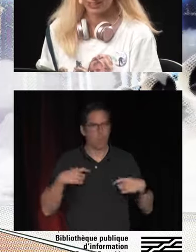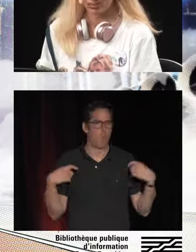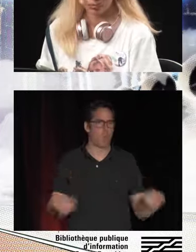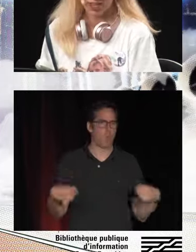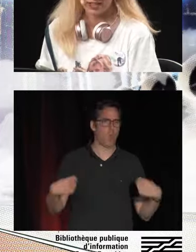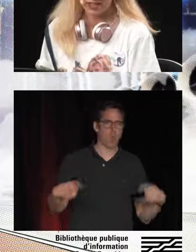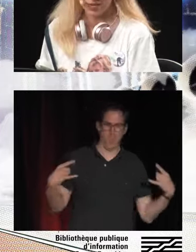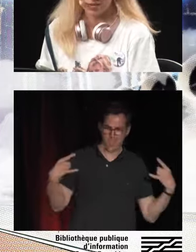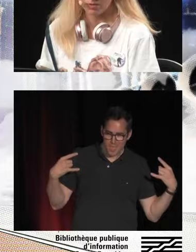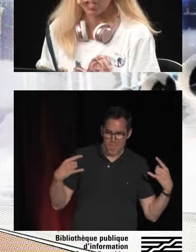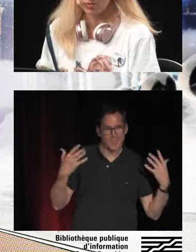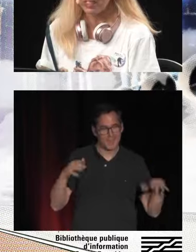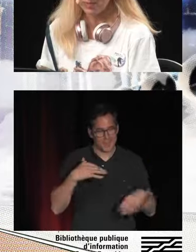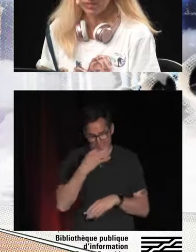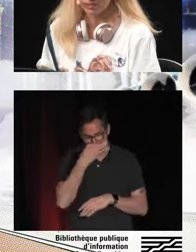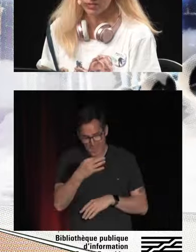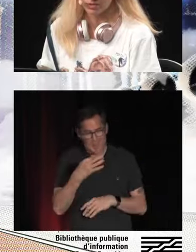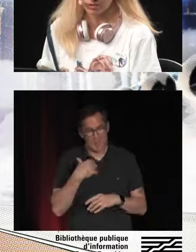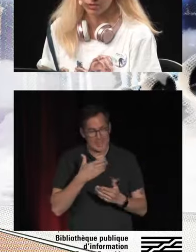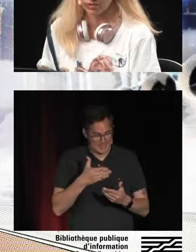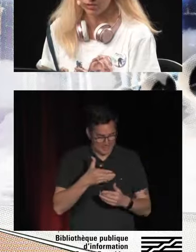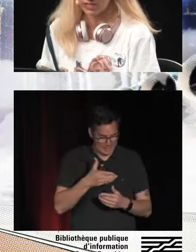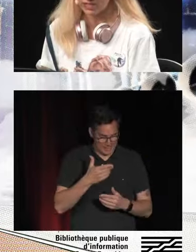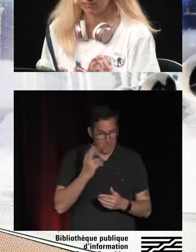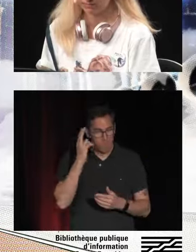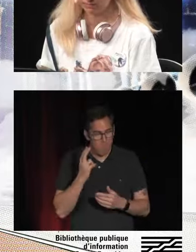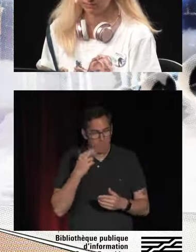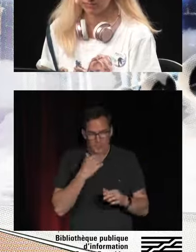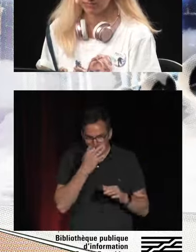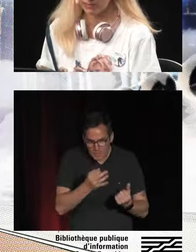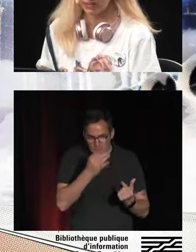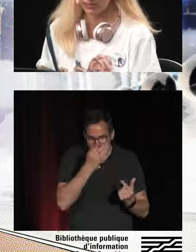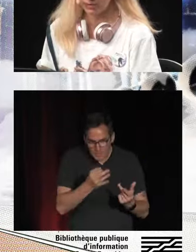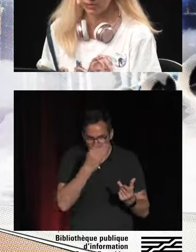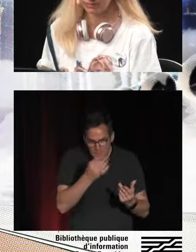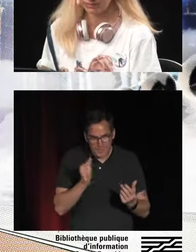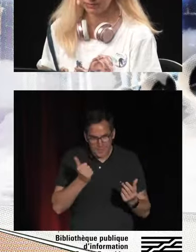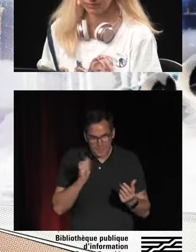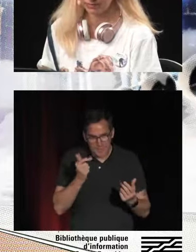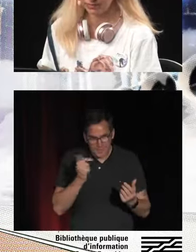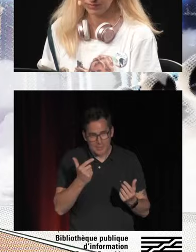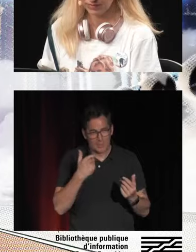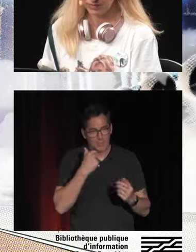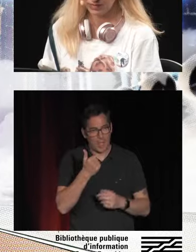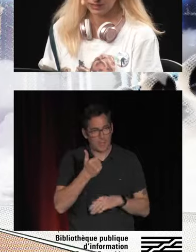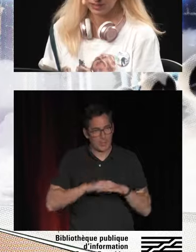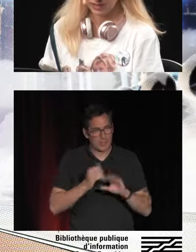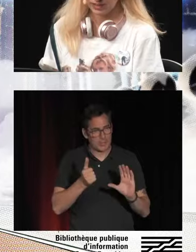Ok, donc on a raté le départ, parce que j'ai eu un départ, là, pour l'instant, sur 6. Merci l'émulation.